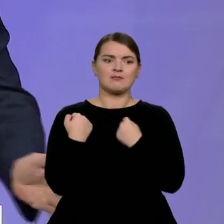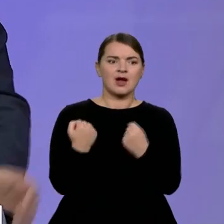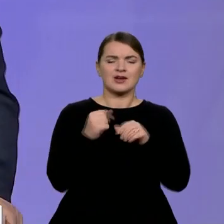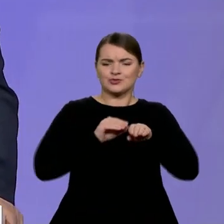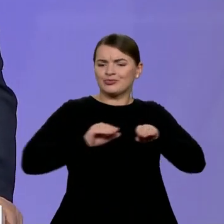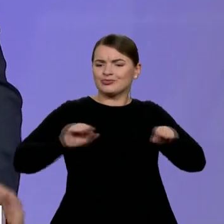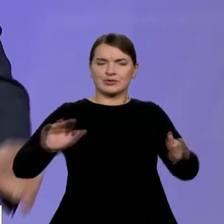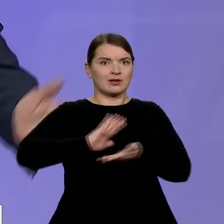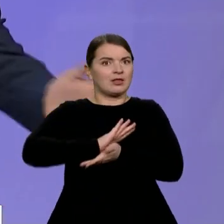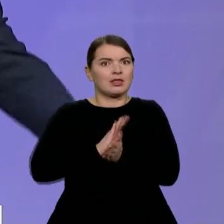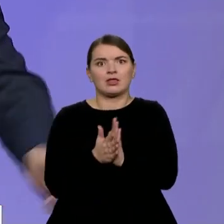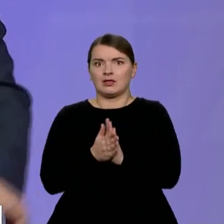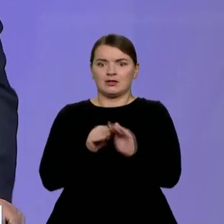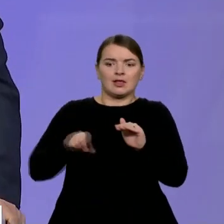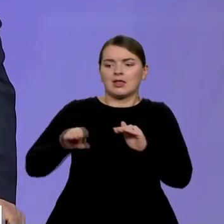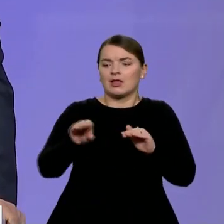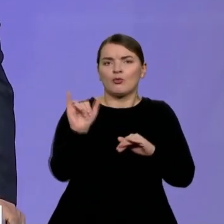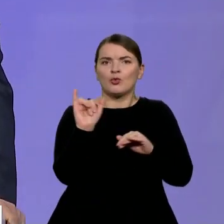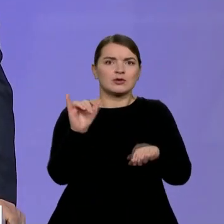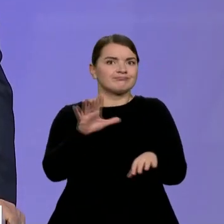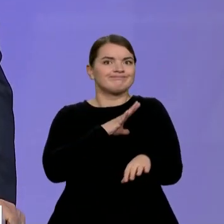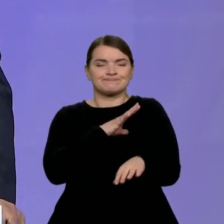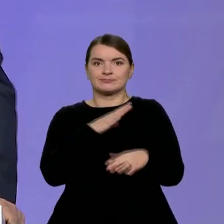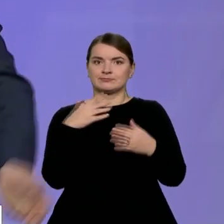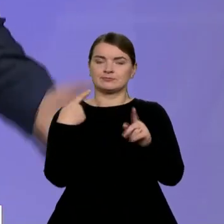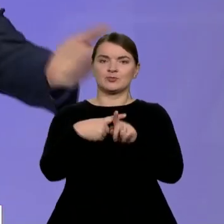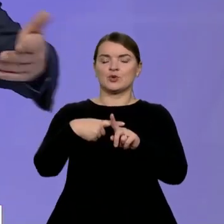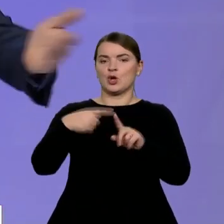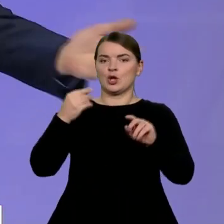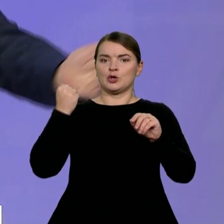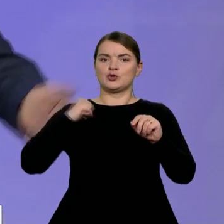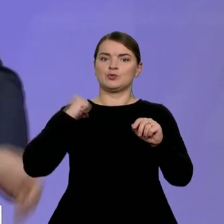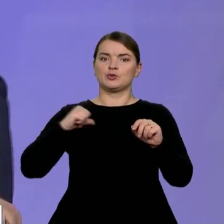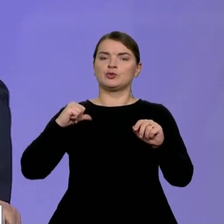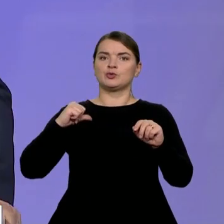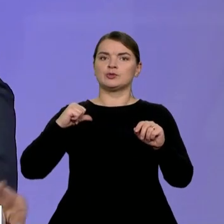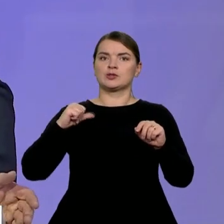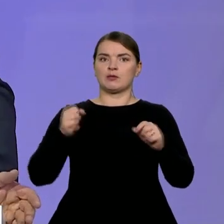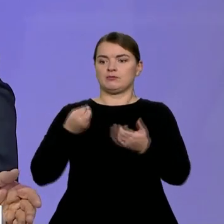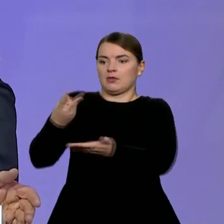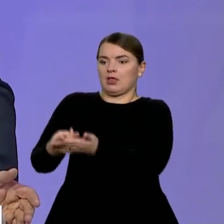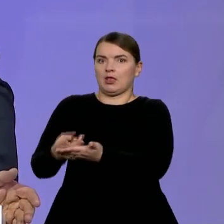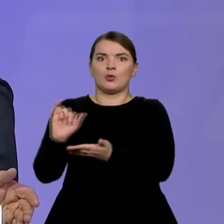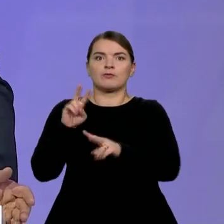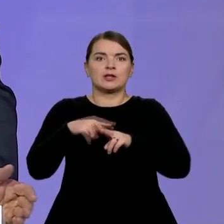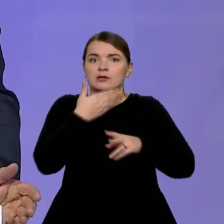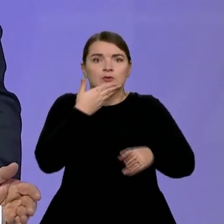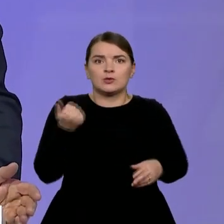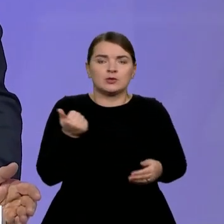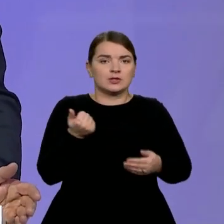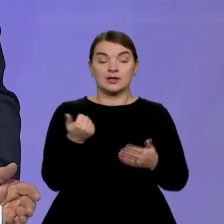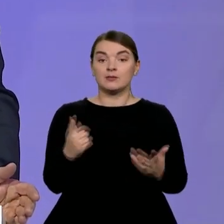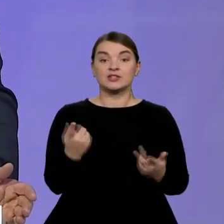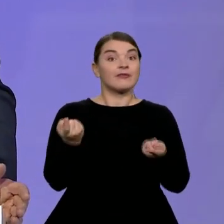kur automobilių pastatyti, nėra kur žmonėms, sakykime, normaliai įsikurti, bet čia yra, vėlgi, čia yra